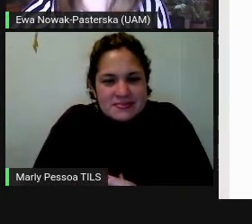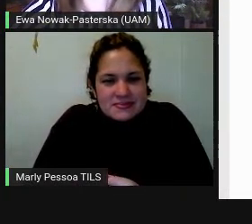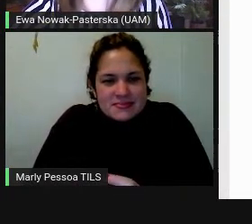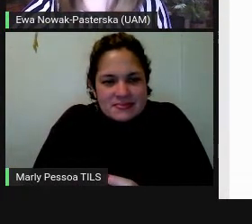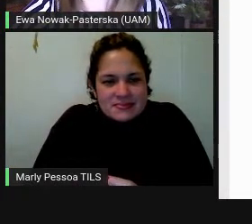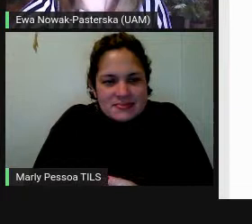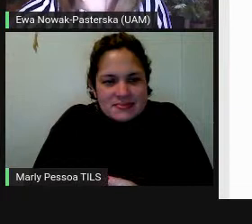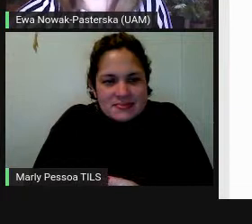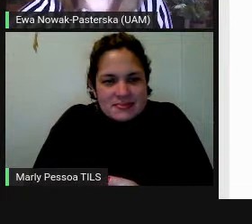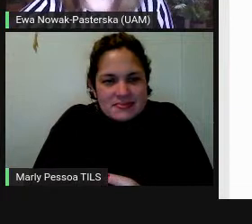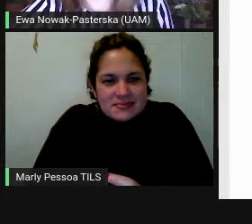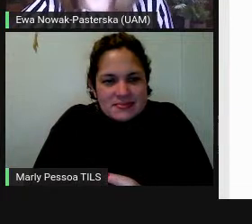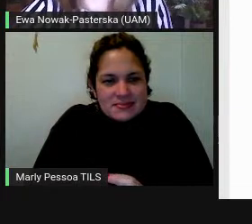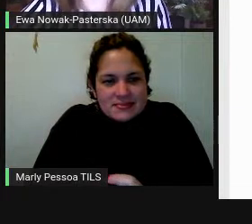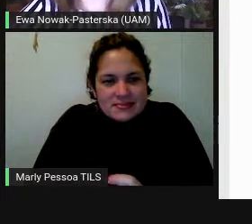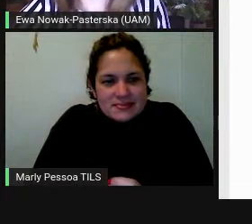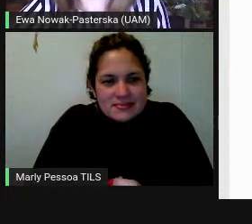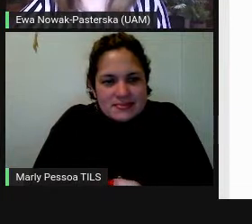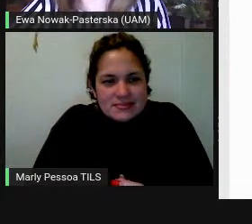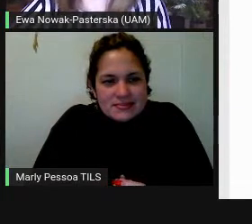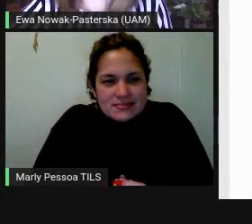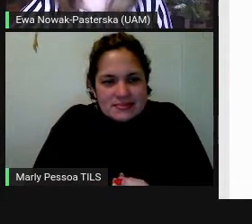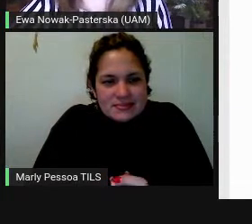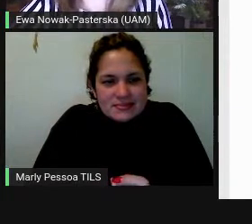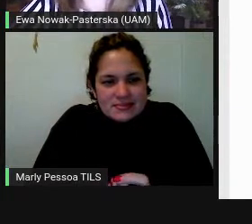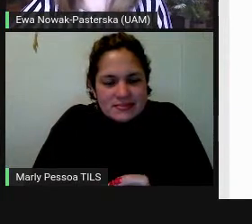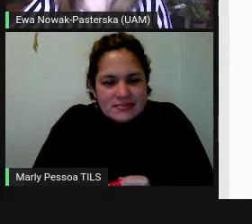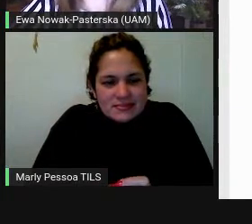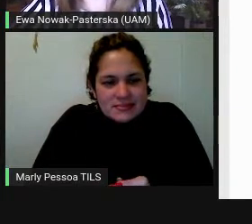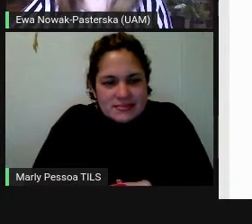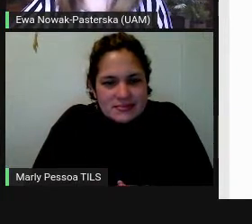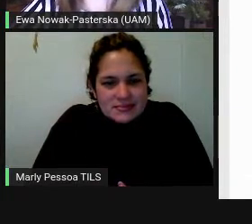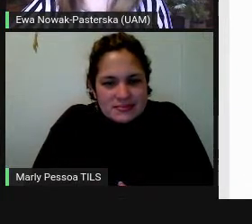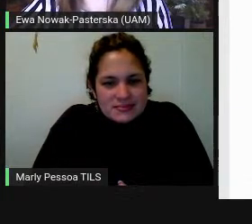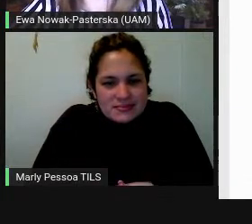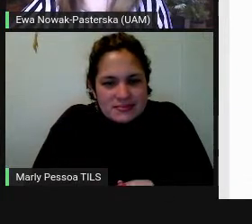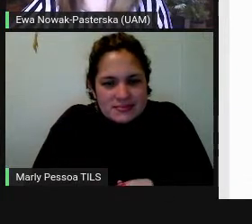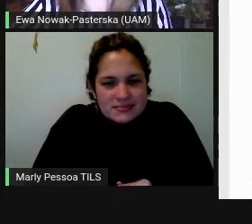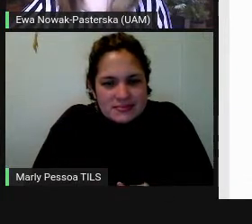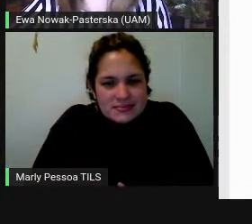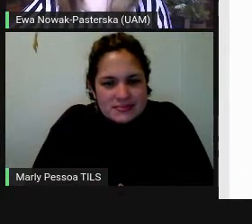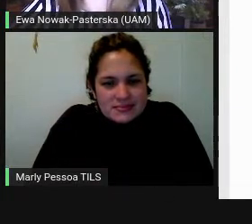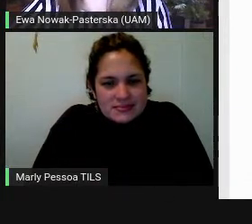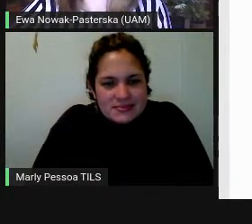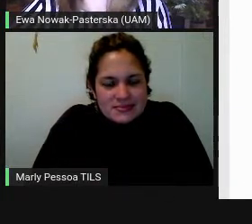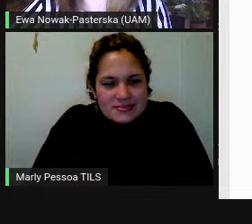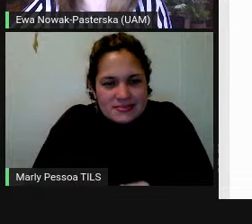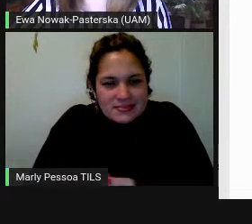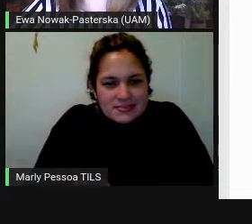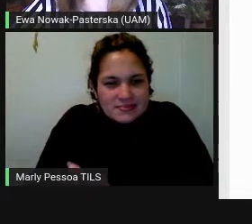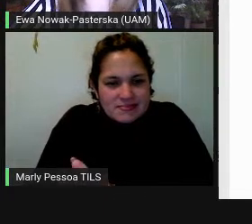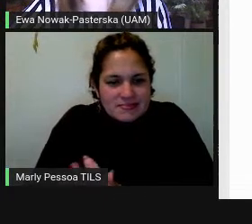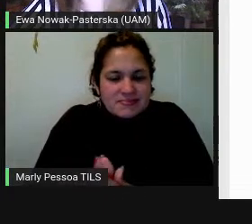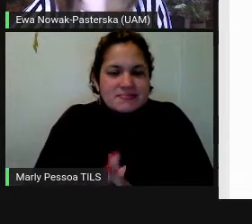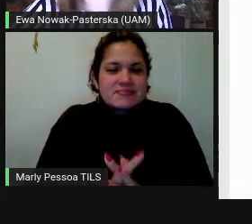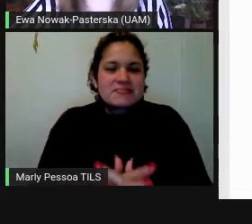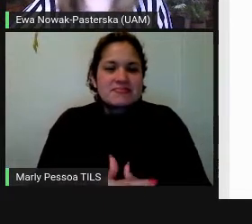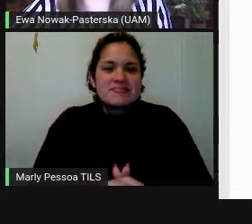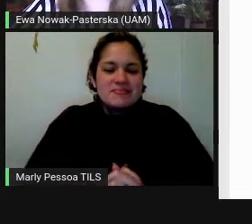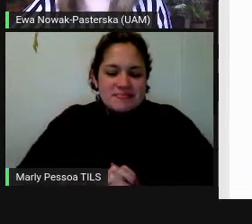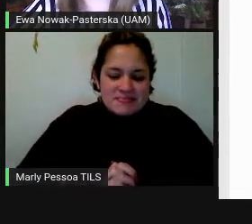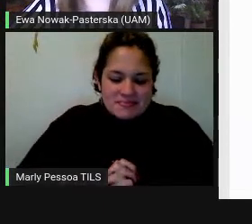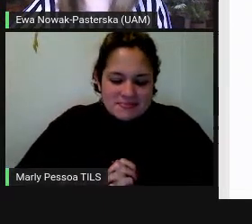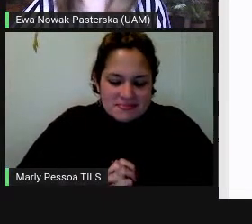Janko zaczął nazywać się Jankowski. Było to możliwe, ponieważ nazwiska nie miały